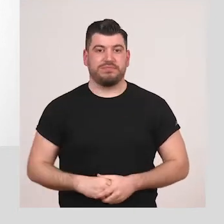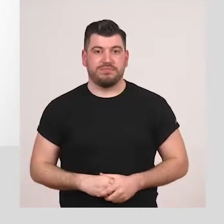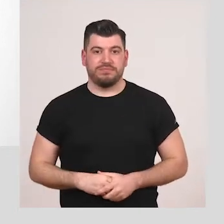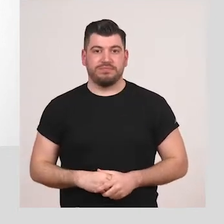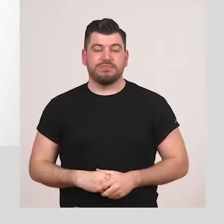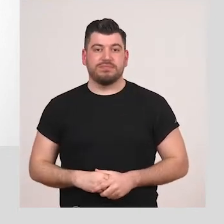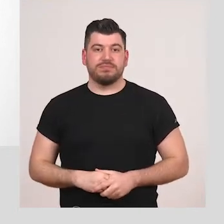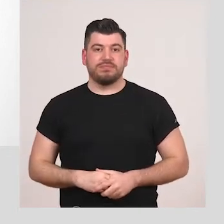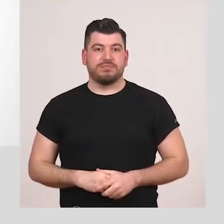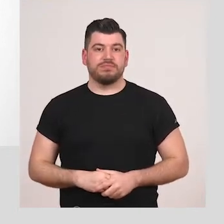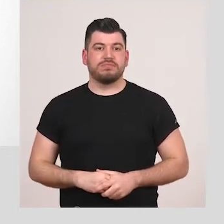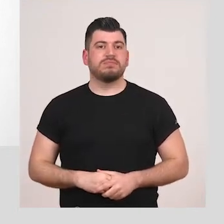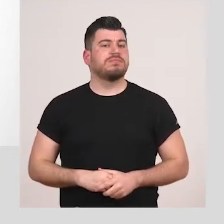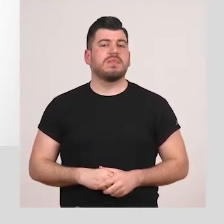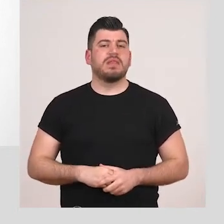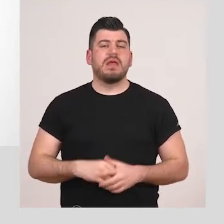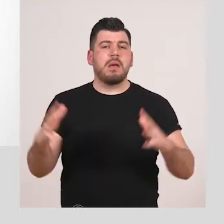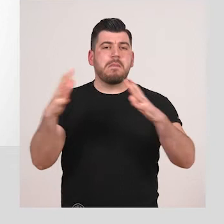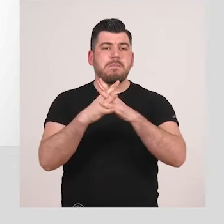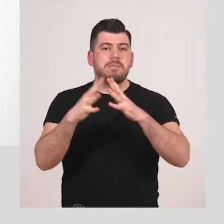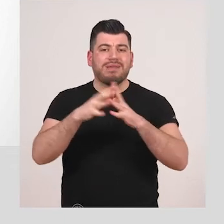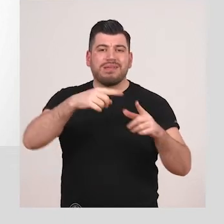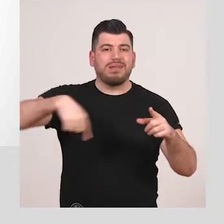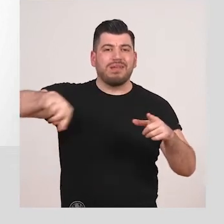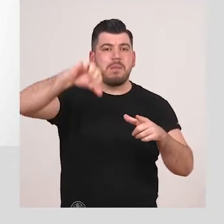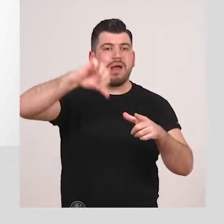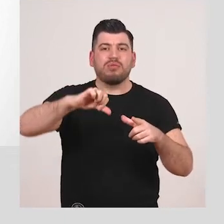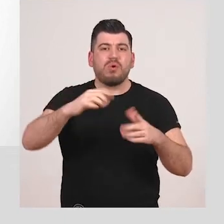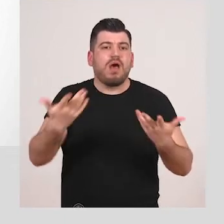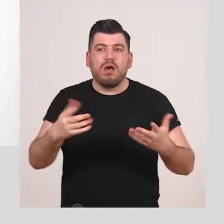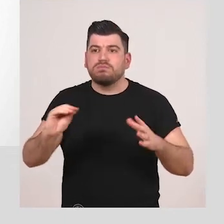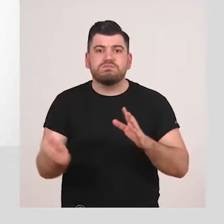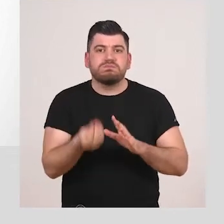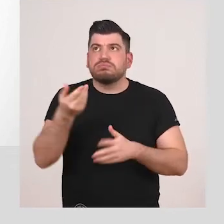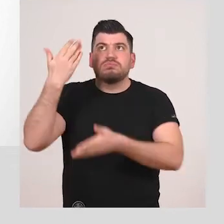Πότε έγινε η μάχη του Μαραθώνα και μεταξύ ποιών?